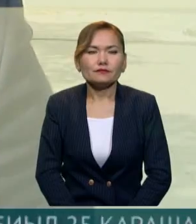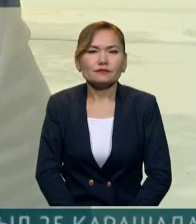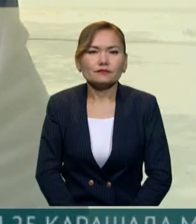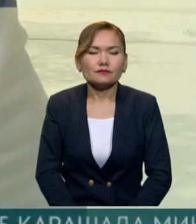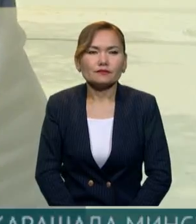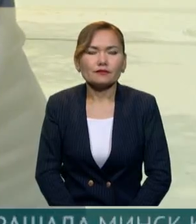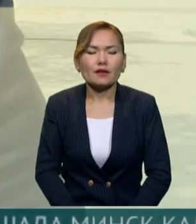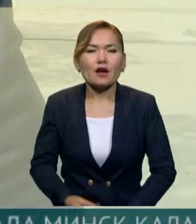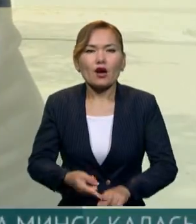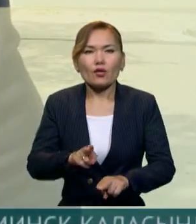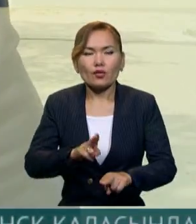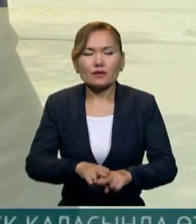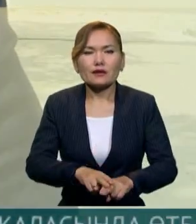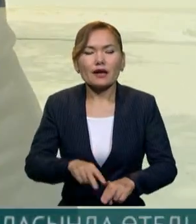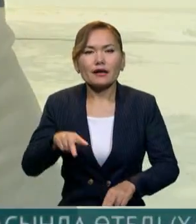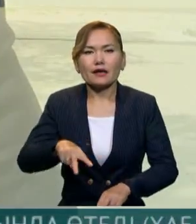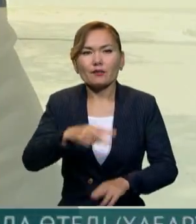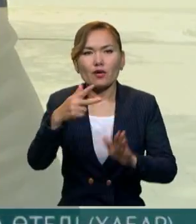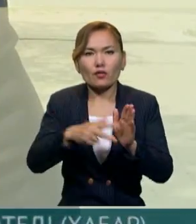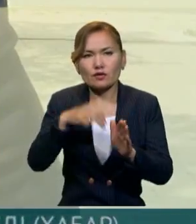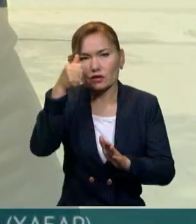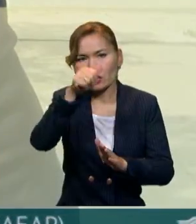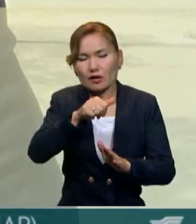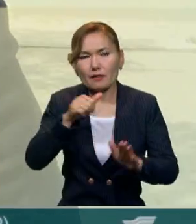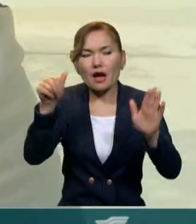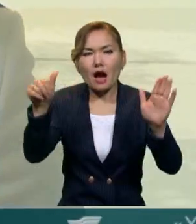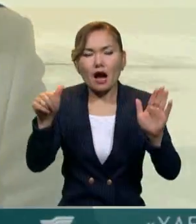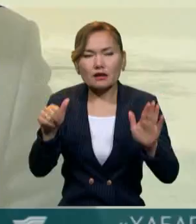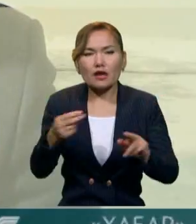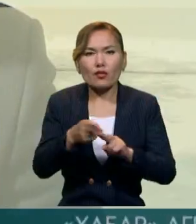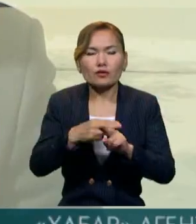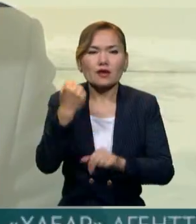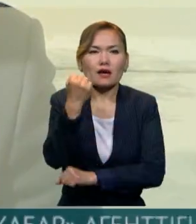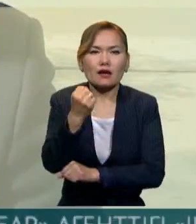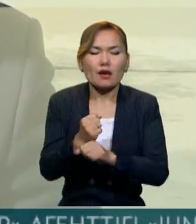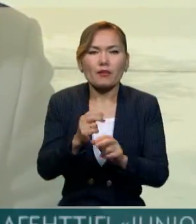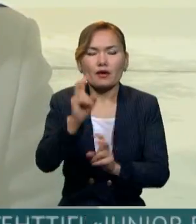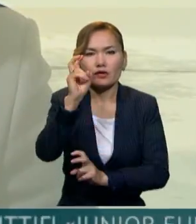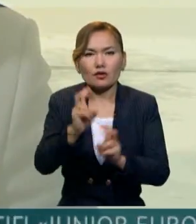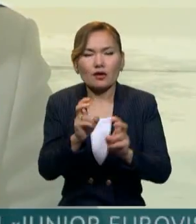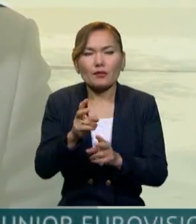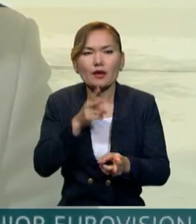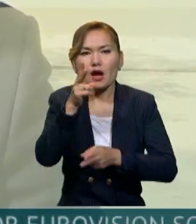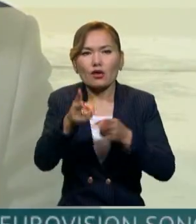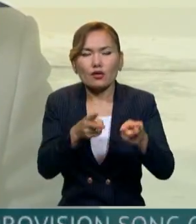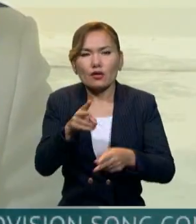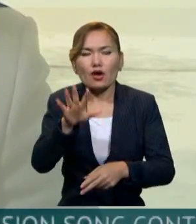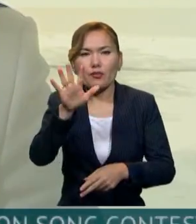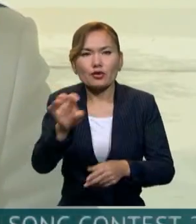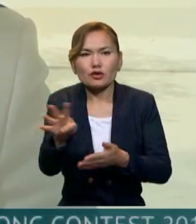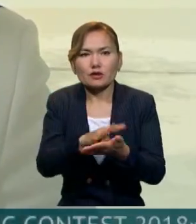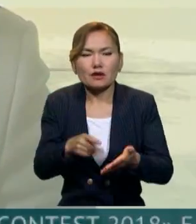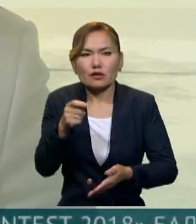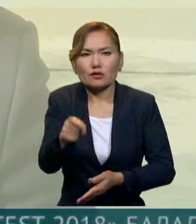Ағымдағы жылдың бірінші жарты жылдығында басқармаға келіп түскен арыз шағымдарды атап өтетін болсақ, 500-ден астам арыз шағым келіп түсіп,